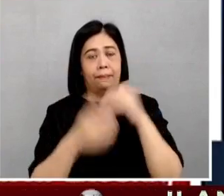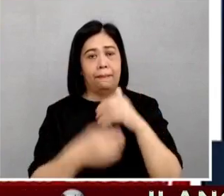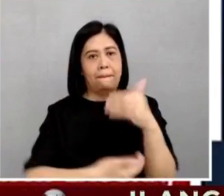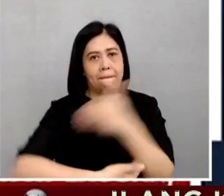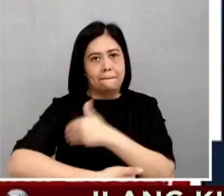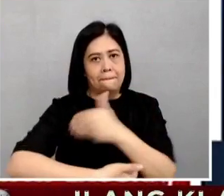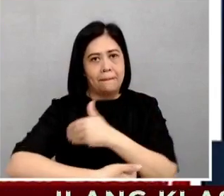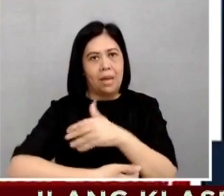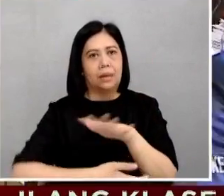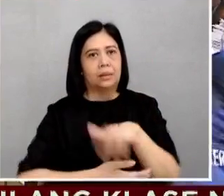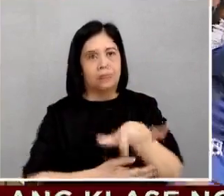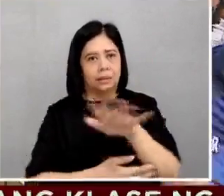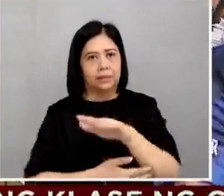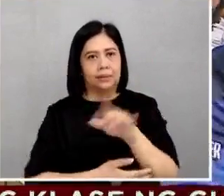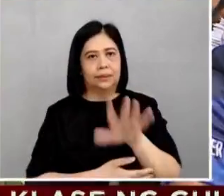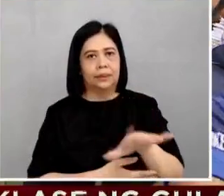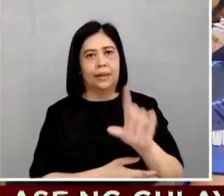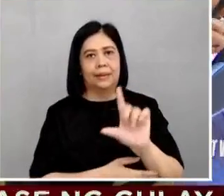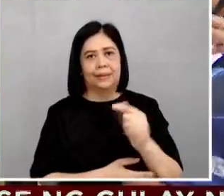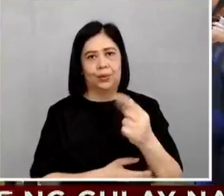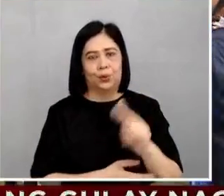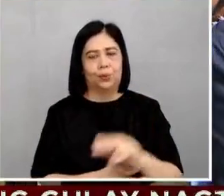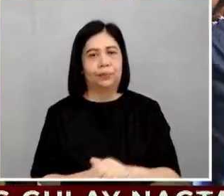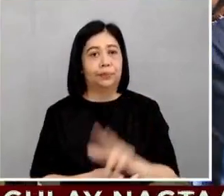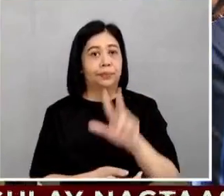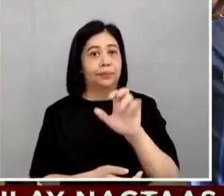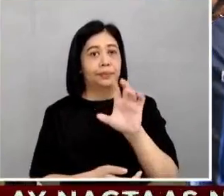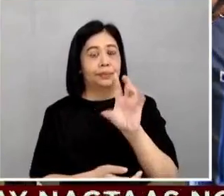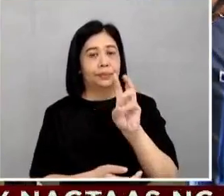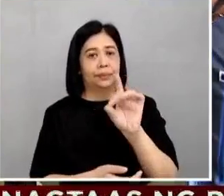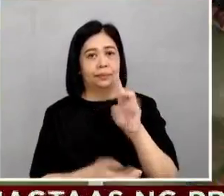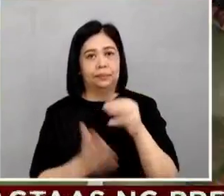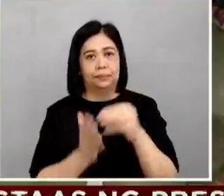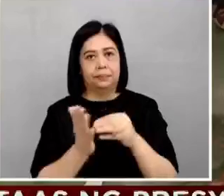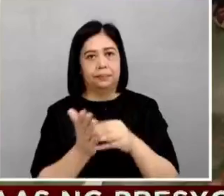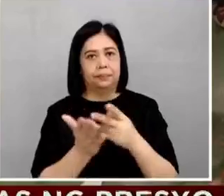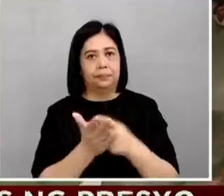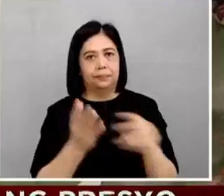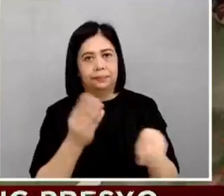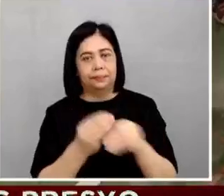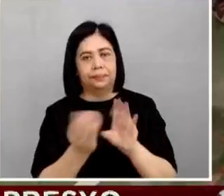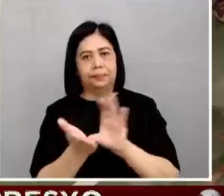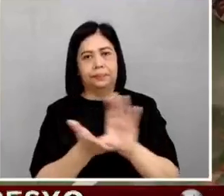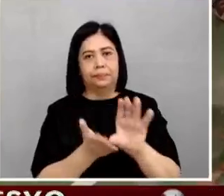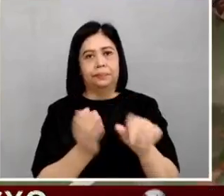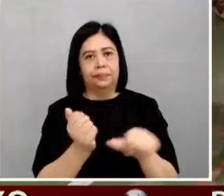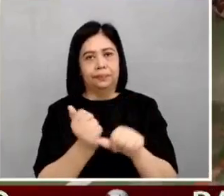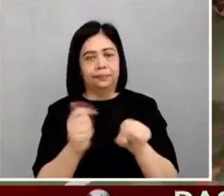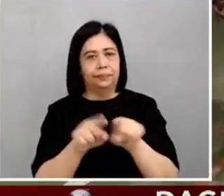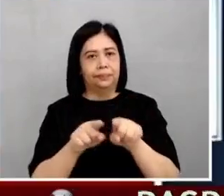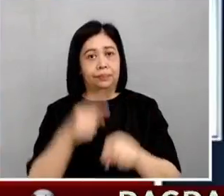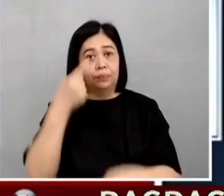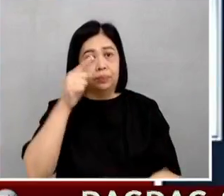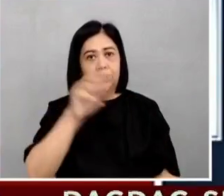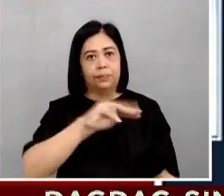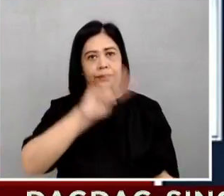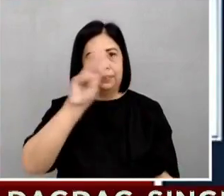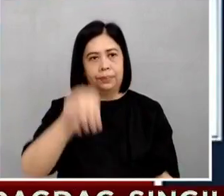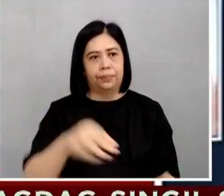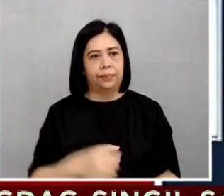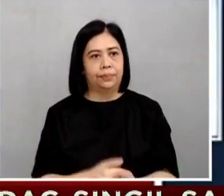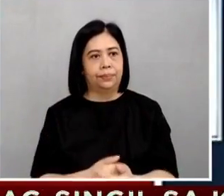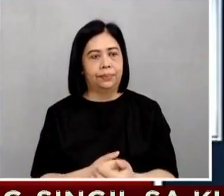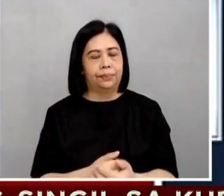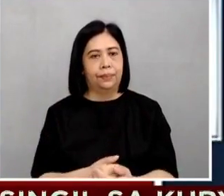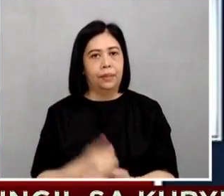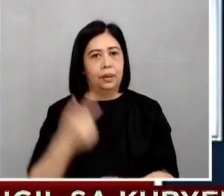mga LGUs. May 368 million pesos na additional cash assistance din para sa Metro Manila. Kasi yung